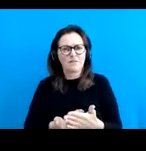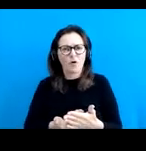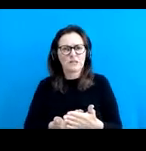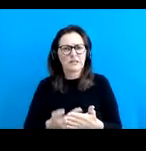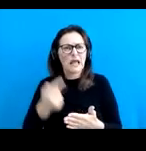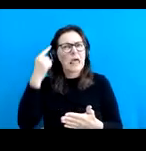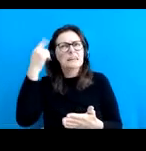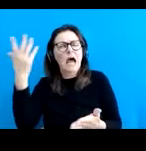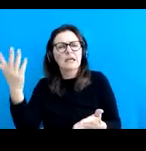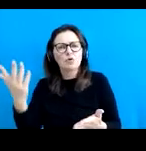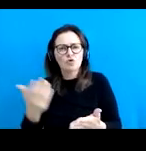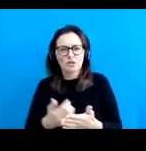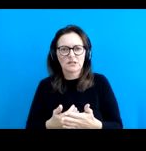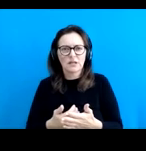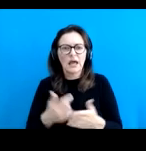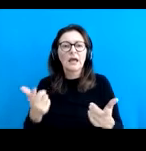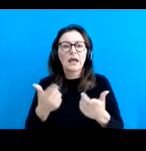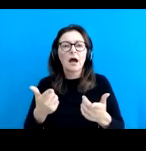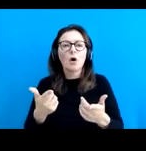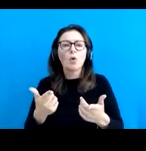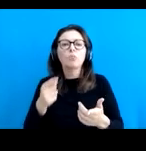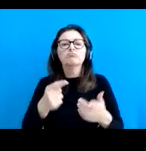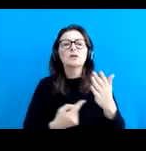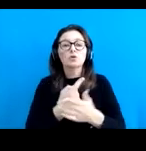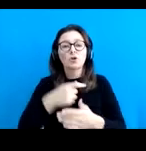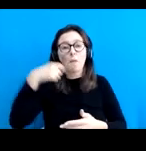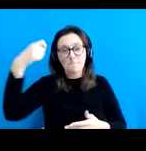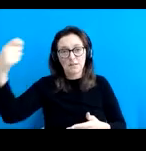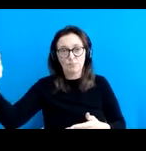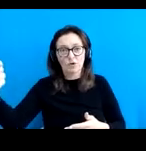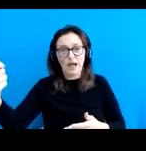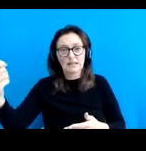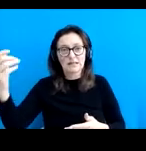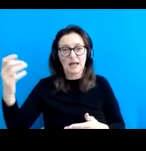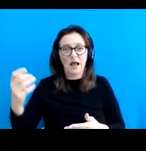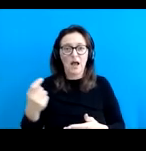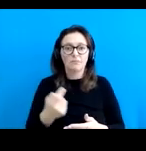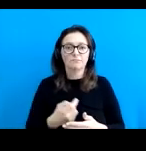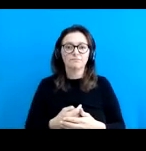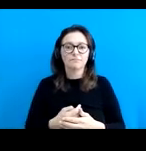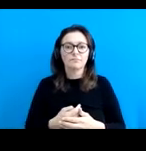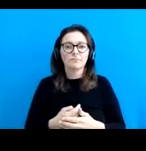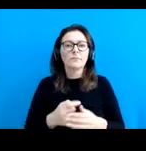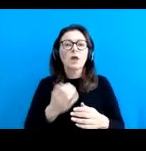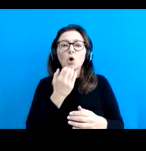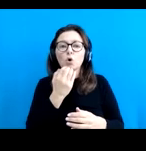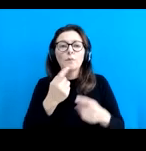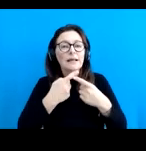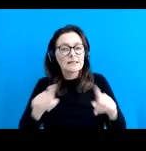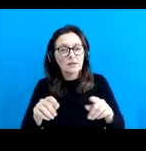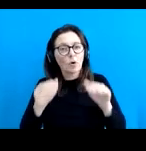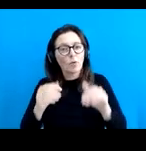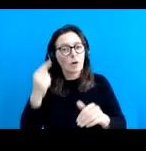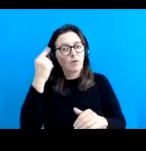lahko privedlo do različnih oblik manipulacij in zlorab strani drugih. Kljub razlikam moramo vedeti, da se vsak posameznik